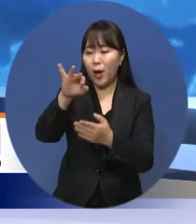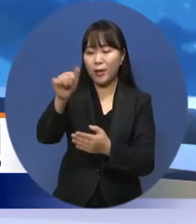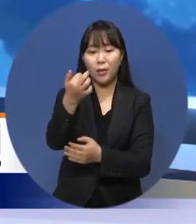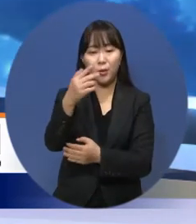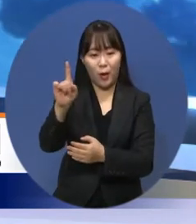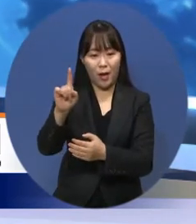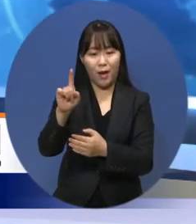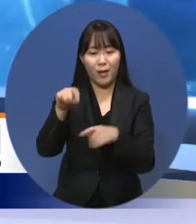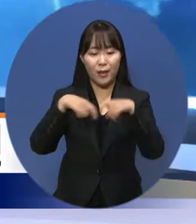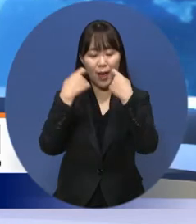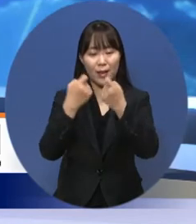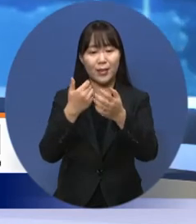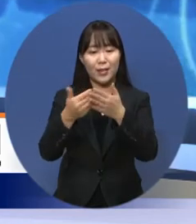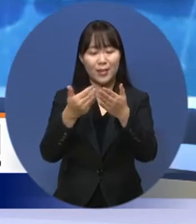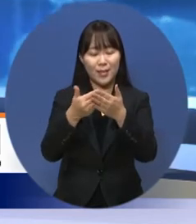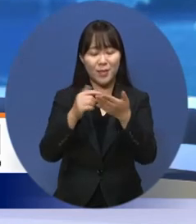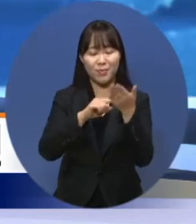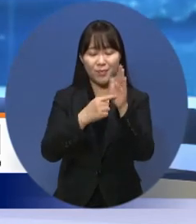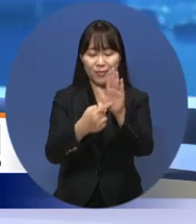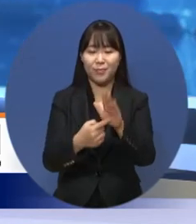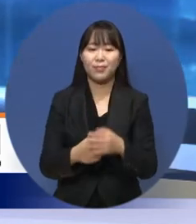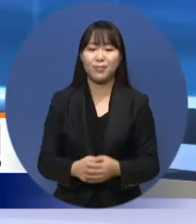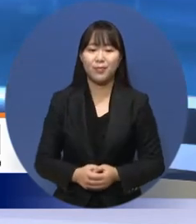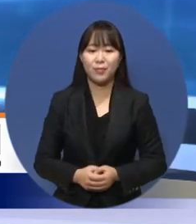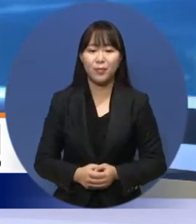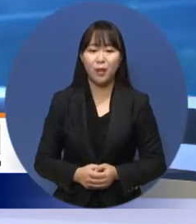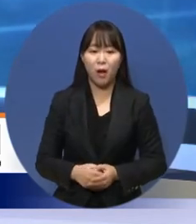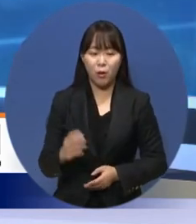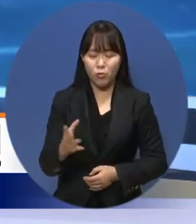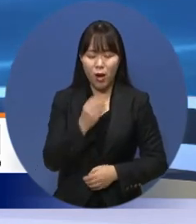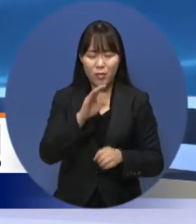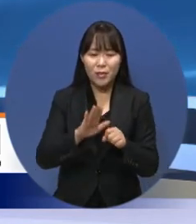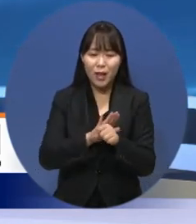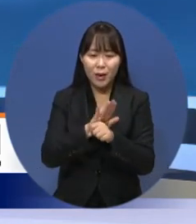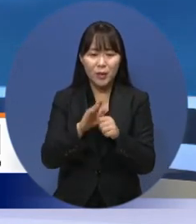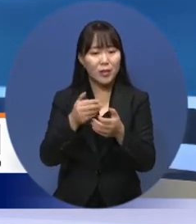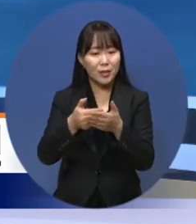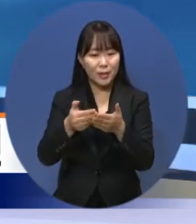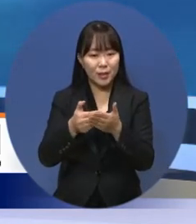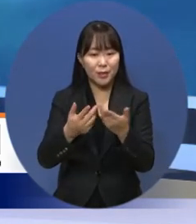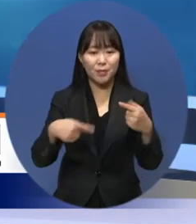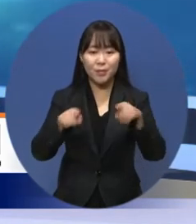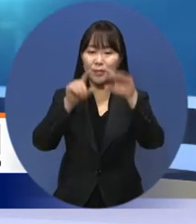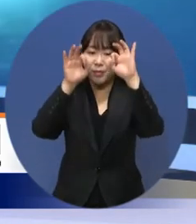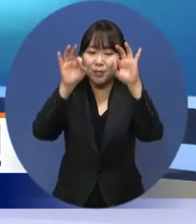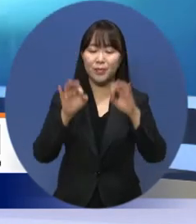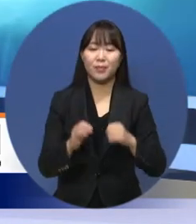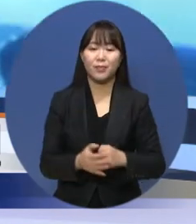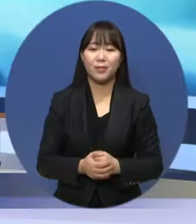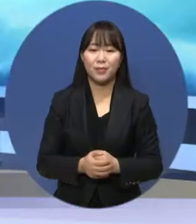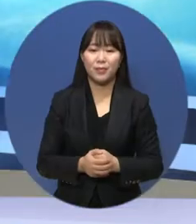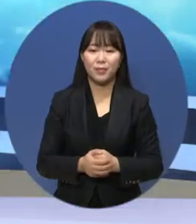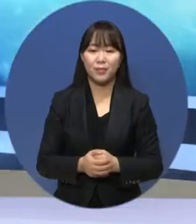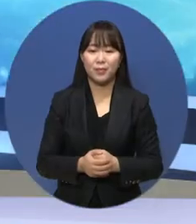개인전이 여수에서 열렸습니다 우아하고 사랑스러운 작품들을 이소현 기자가 소개합니다